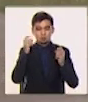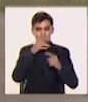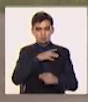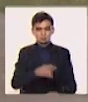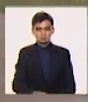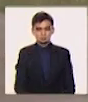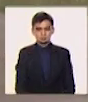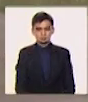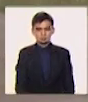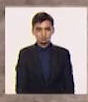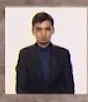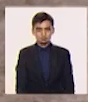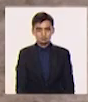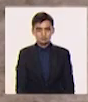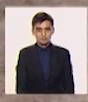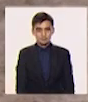қайтты.